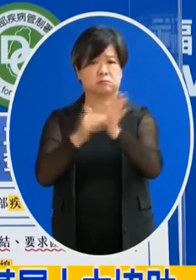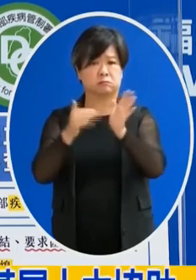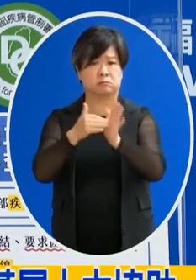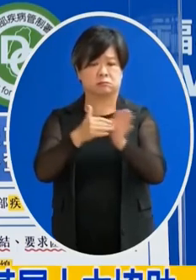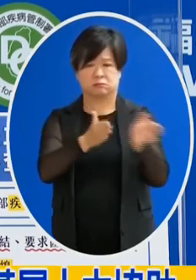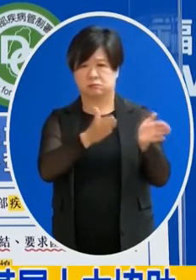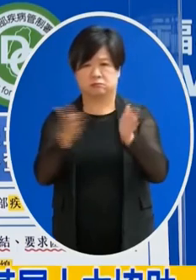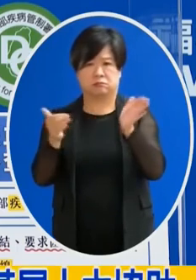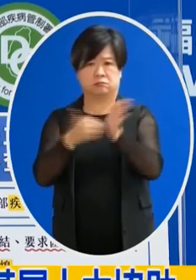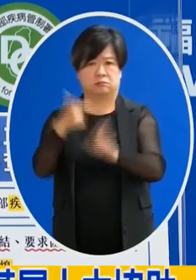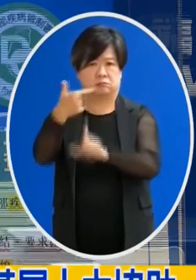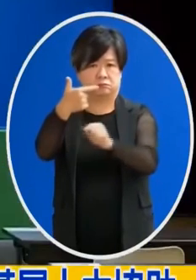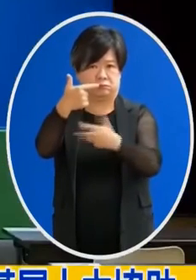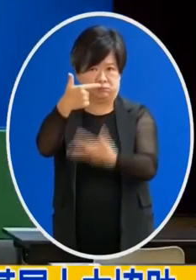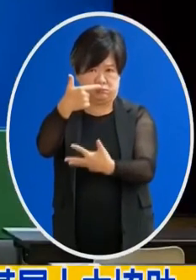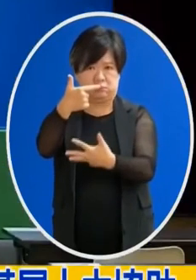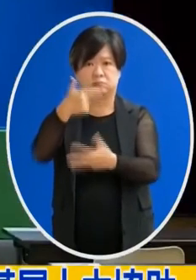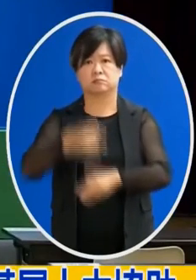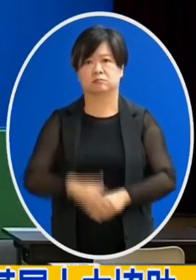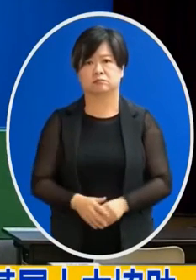6月8号。